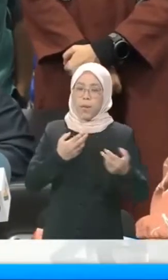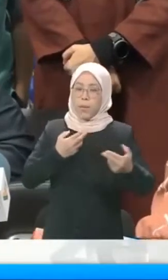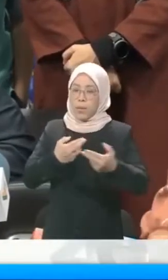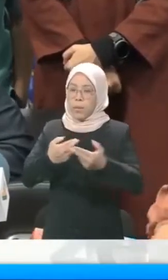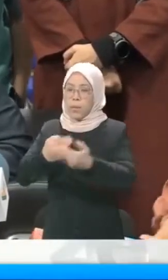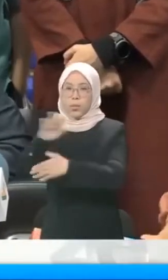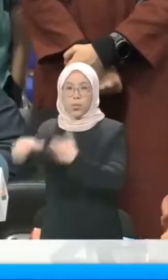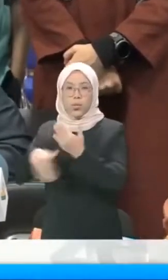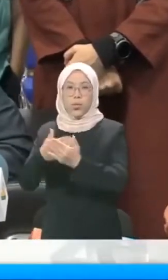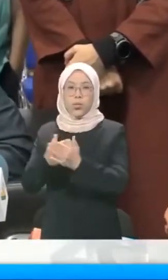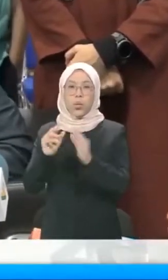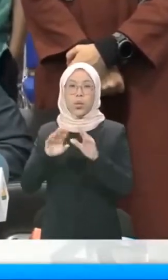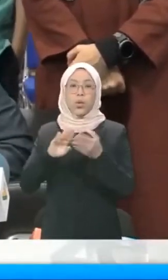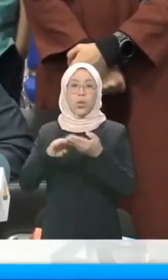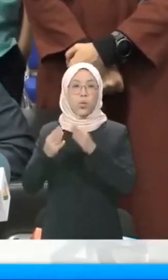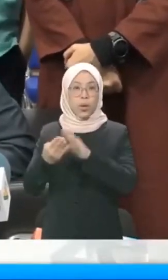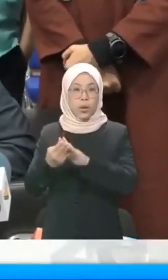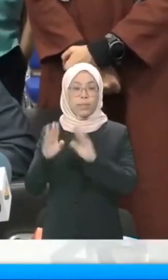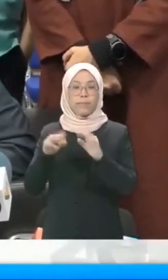masyarakat, jadi